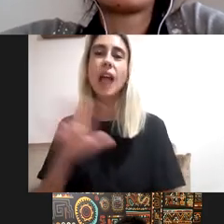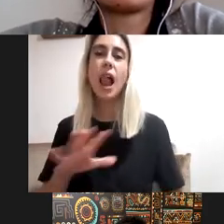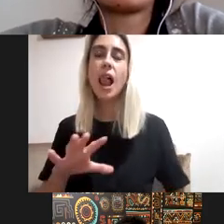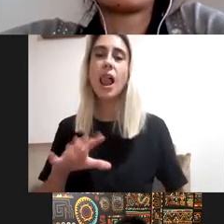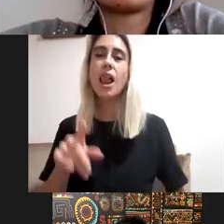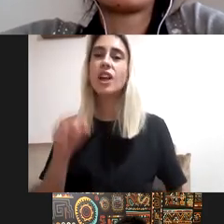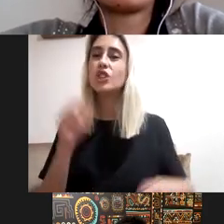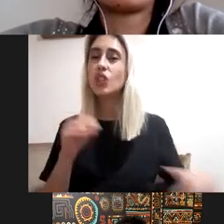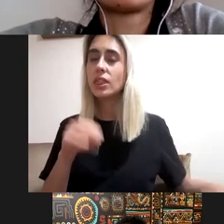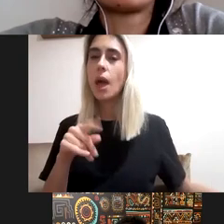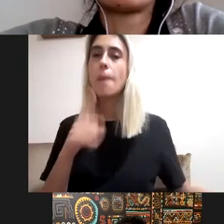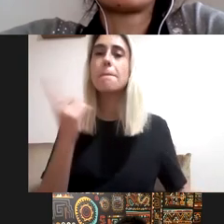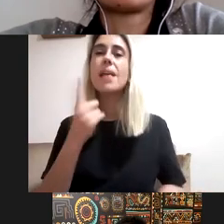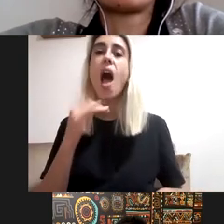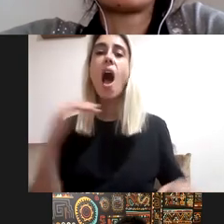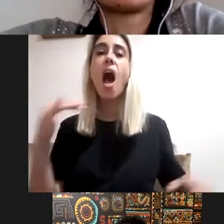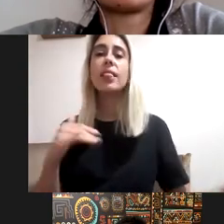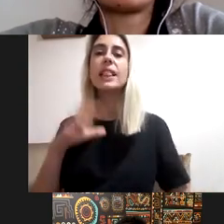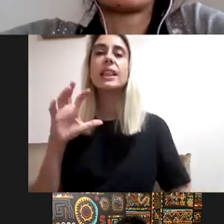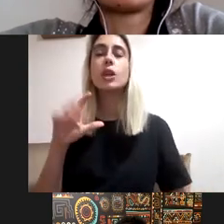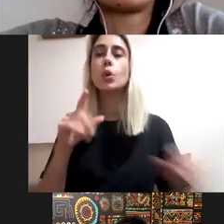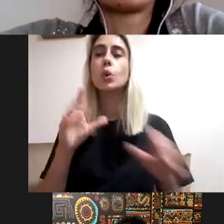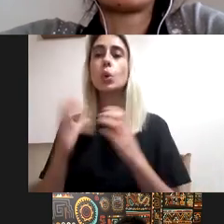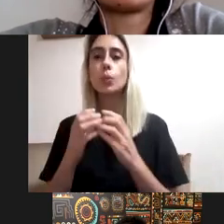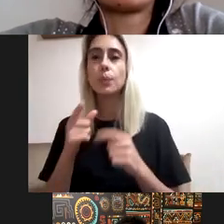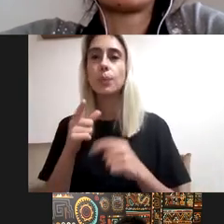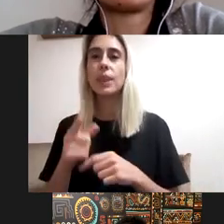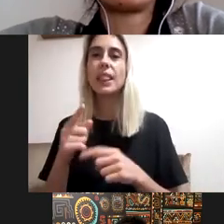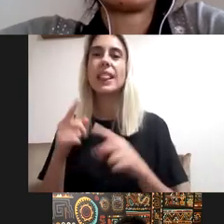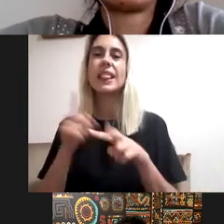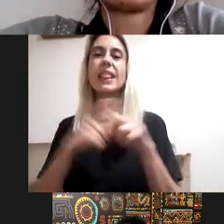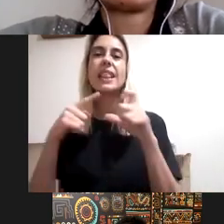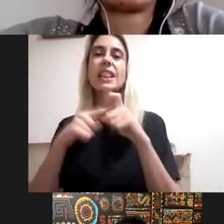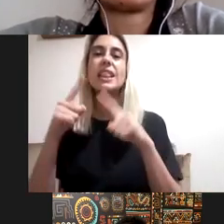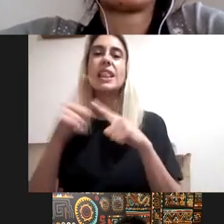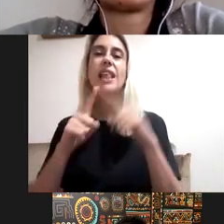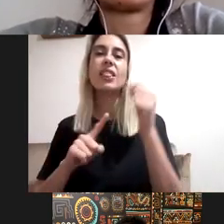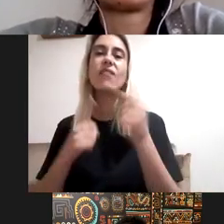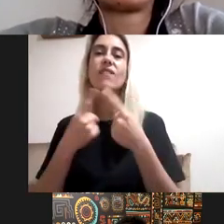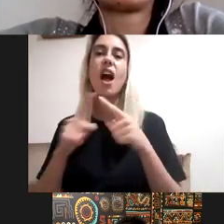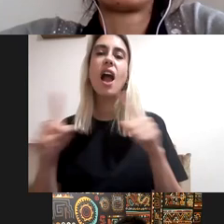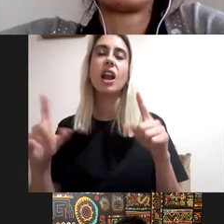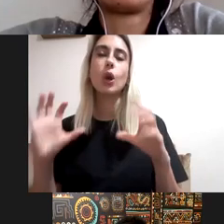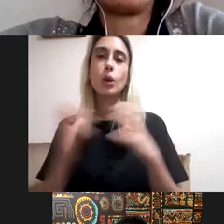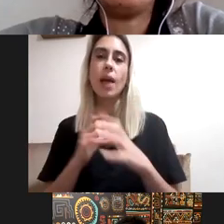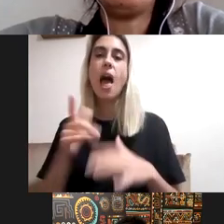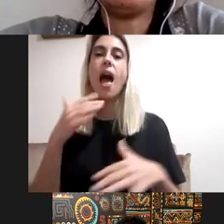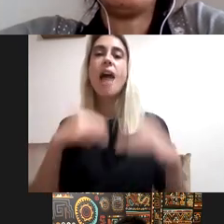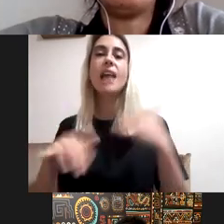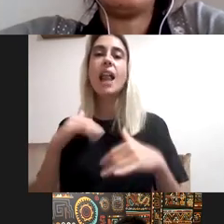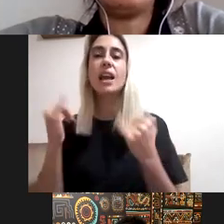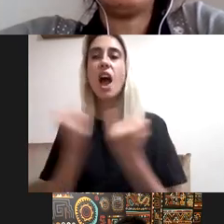kapsayıcılık açısından bir alt grup, yeti farklılıkları olan insanlar, engelli